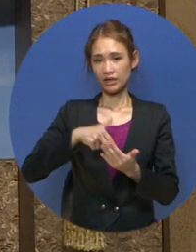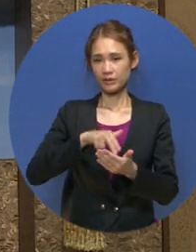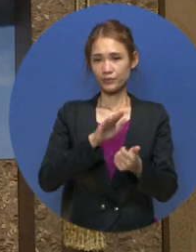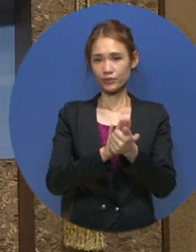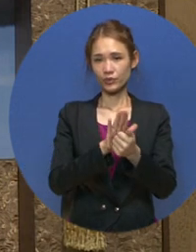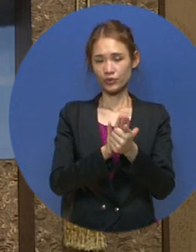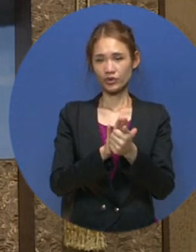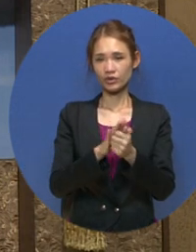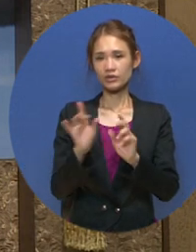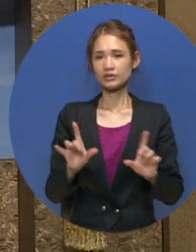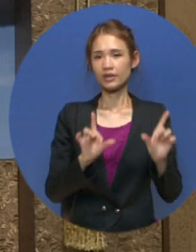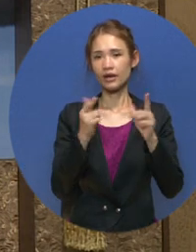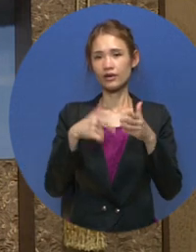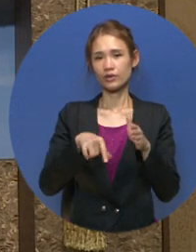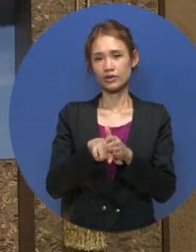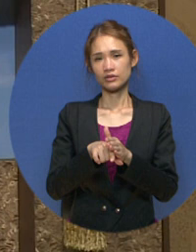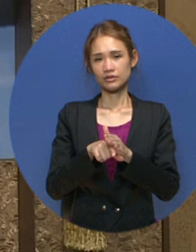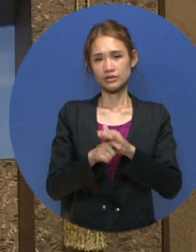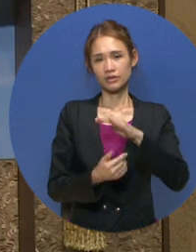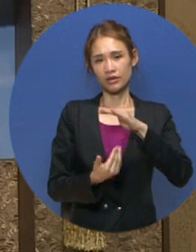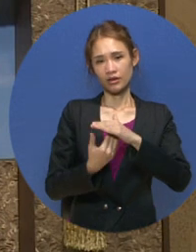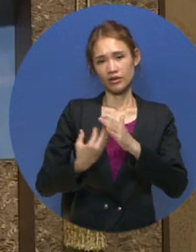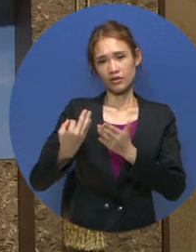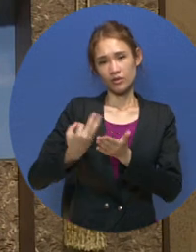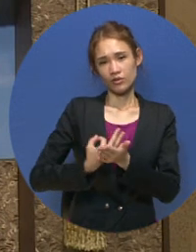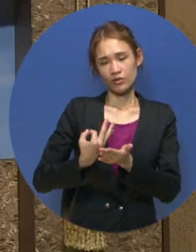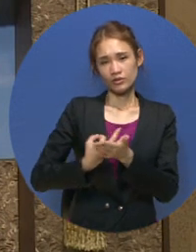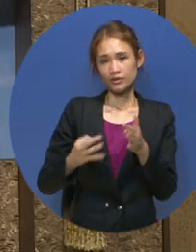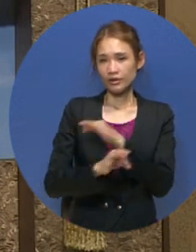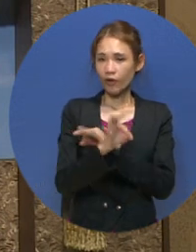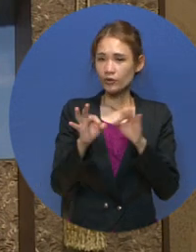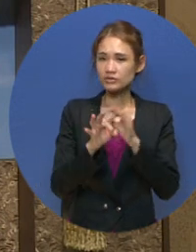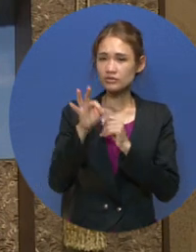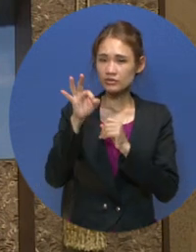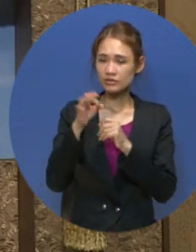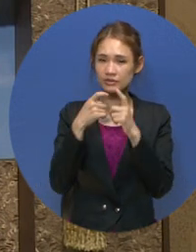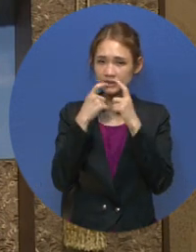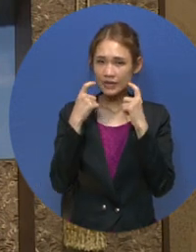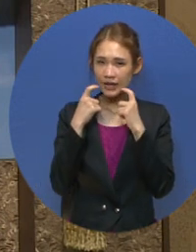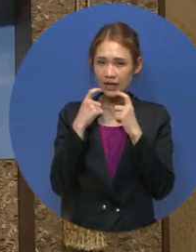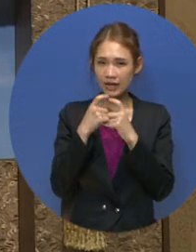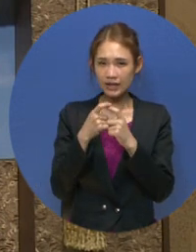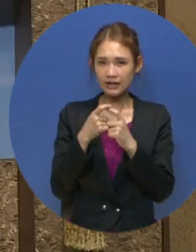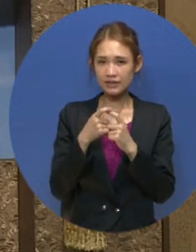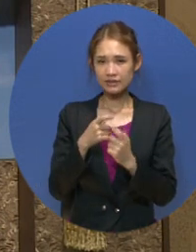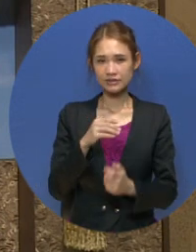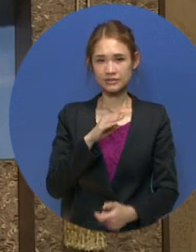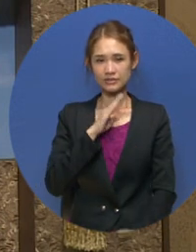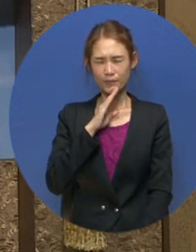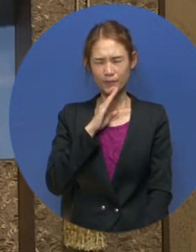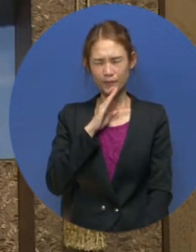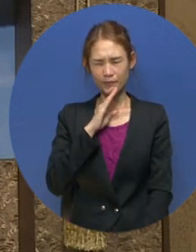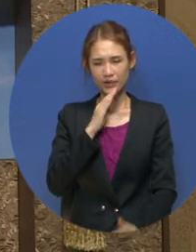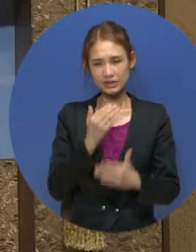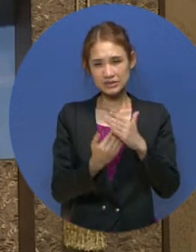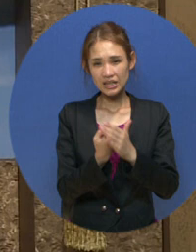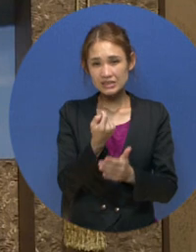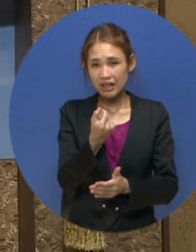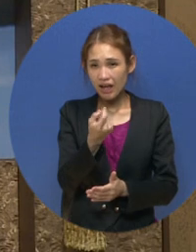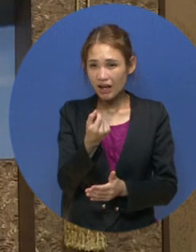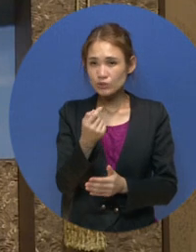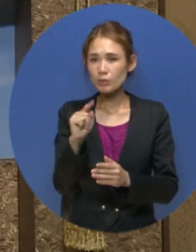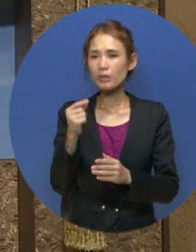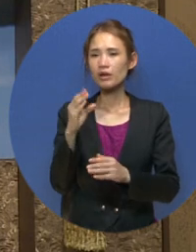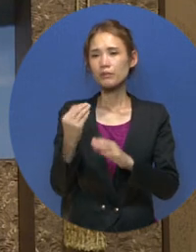위해서 최소한의 경제적 비용이 네. 저는 개인적으로 정말 최소한이 100만 원